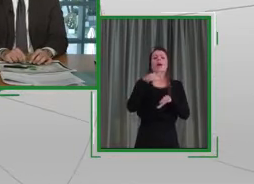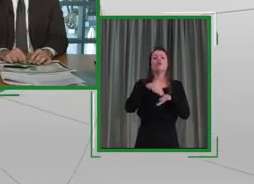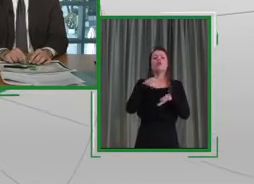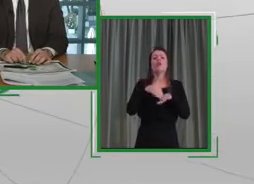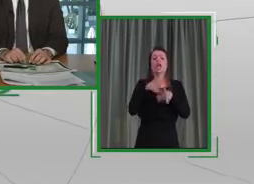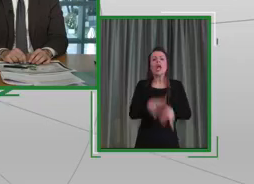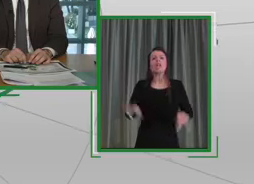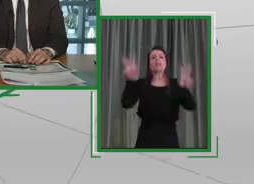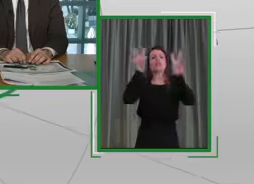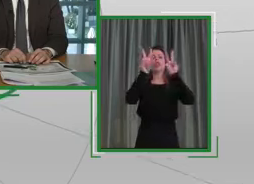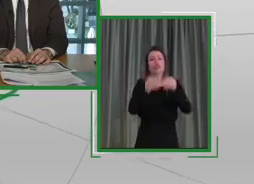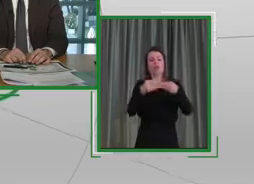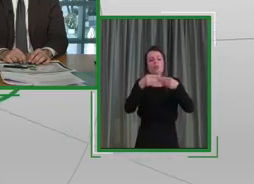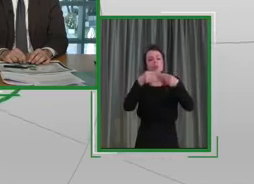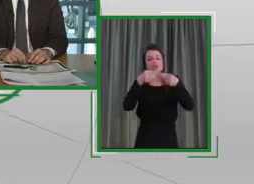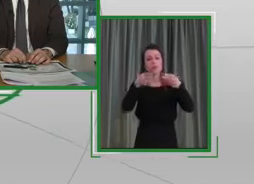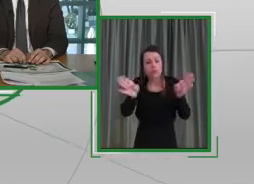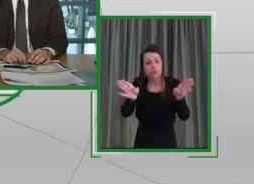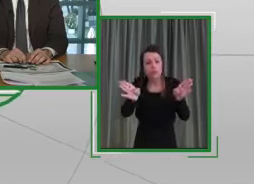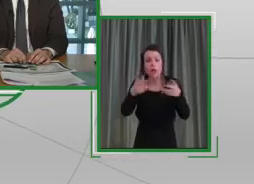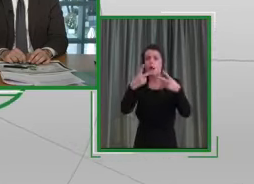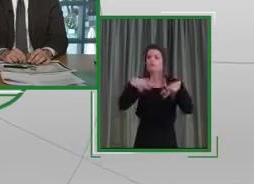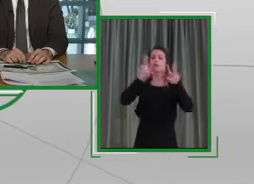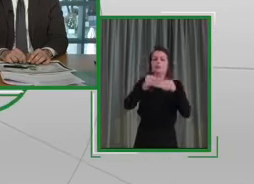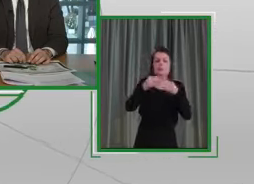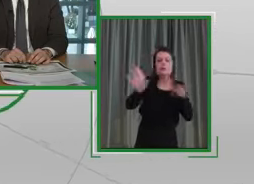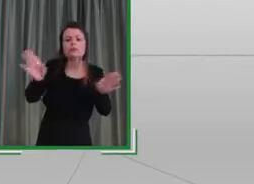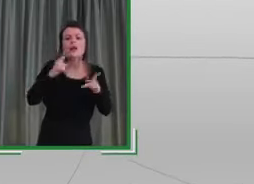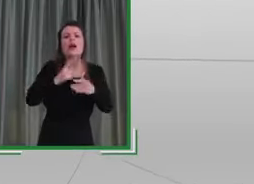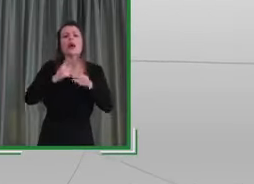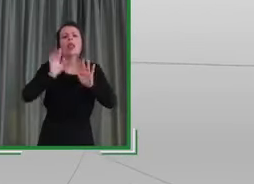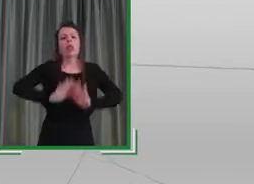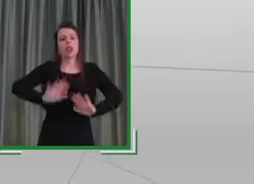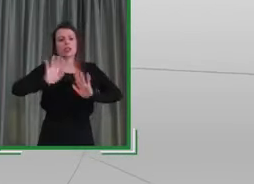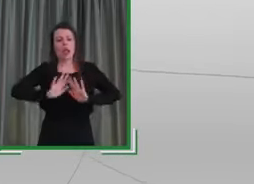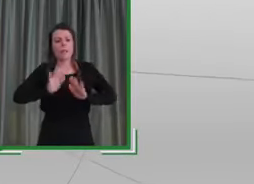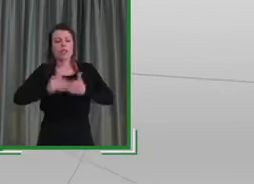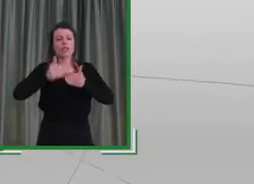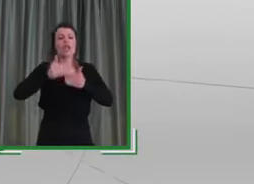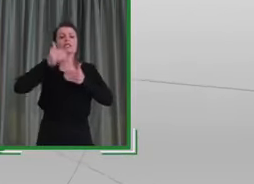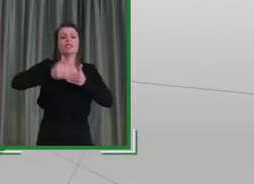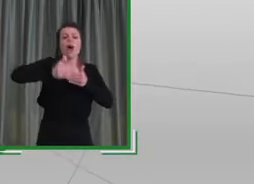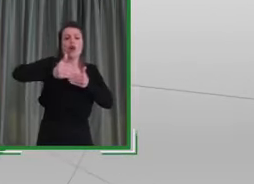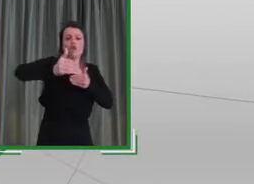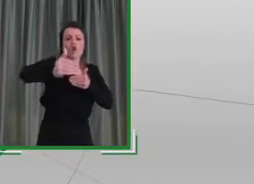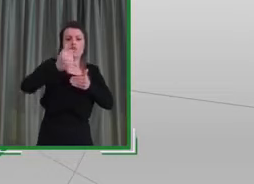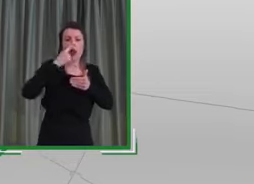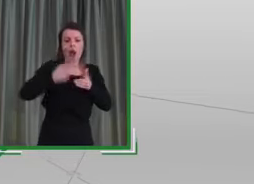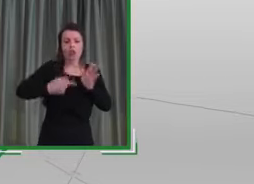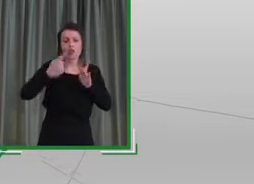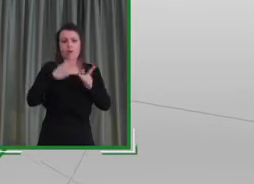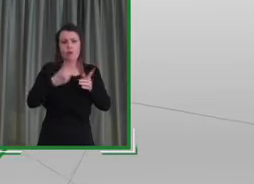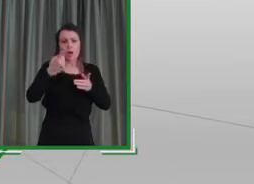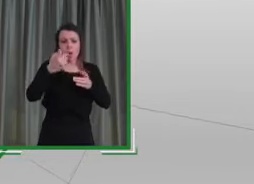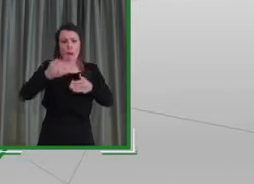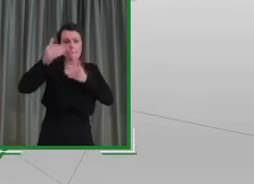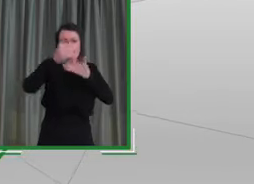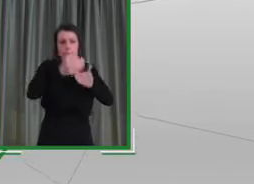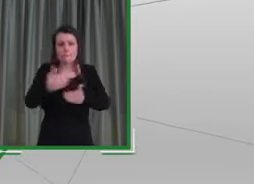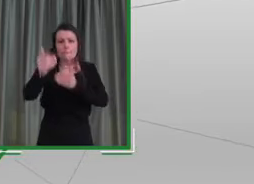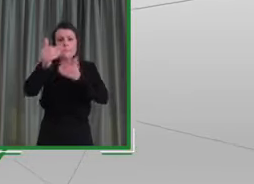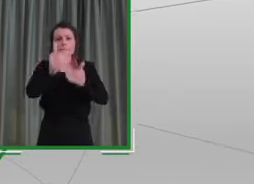riaprire lentamente per riaprire in modo scaglionato sono tutti i temi che discuteremo durante questa riunione